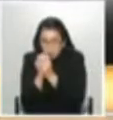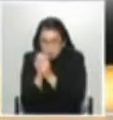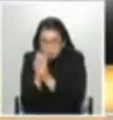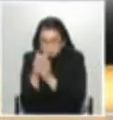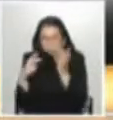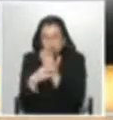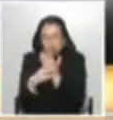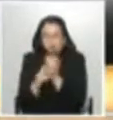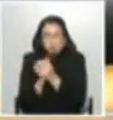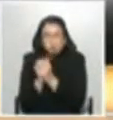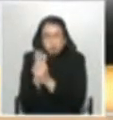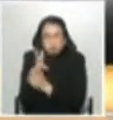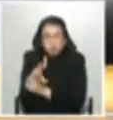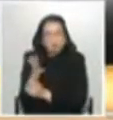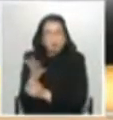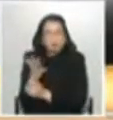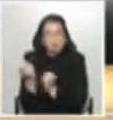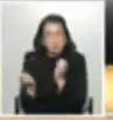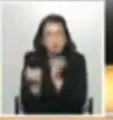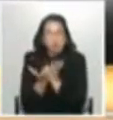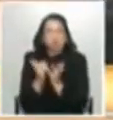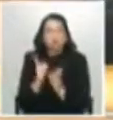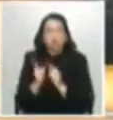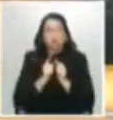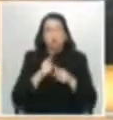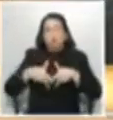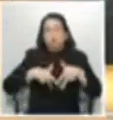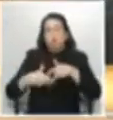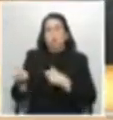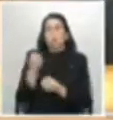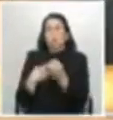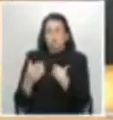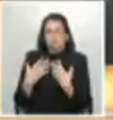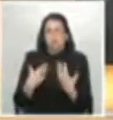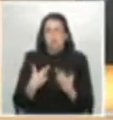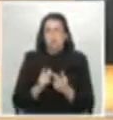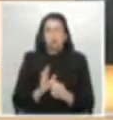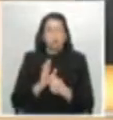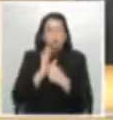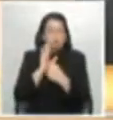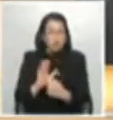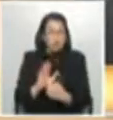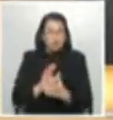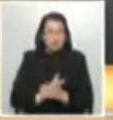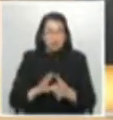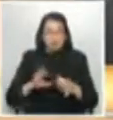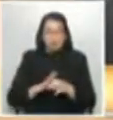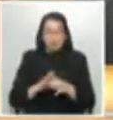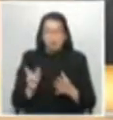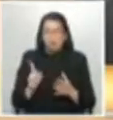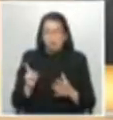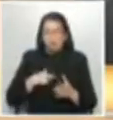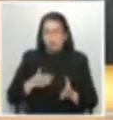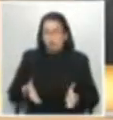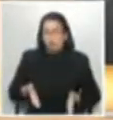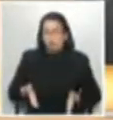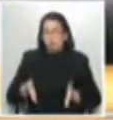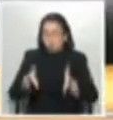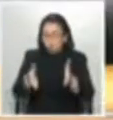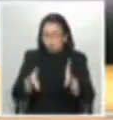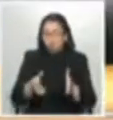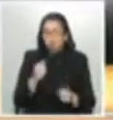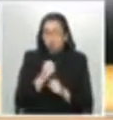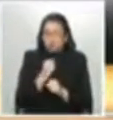ควรจะทำประชาคมกับท้องถิ่นบ้างเช่นอย่างผมยกตัวอย่างเรื่องท่อลอดถนนเรื่องอะไรเหล่านี้แ